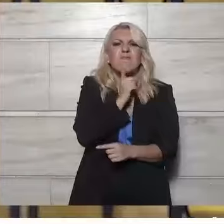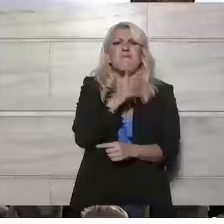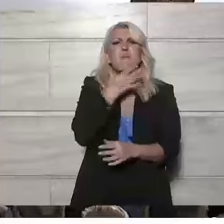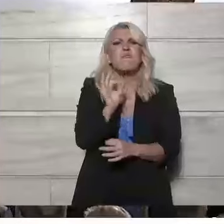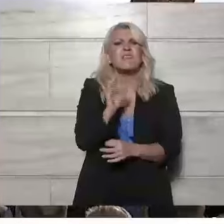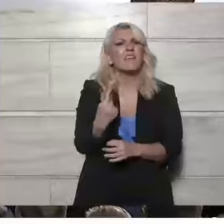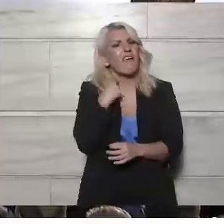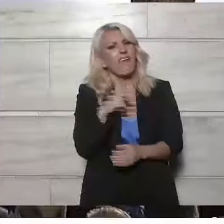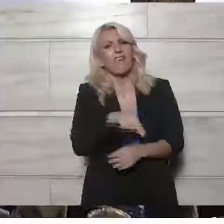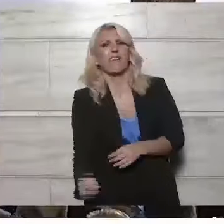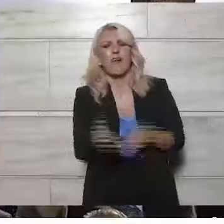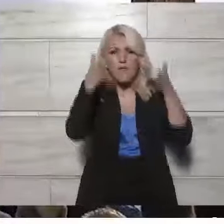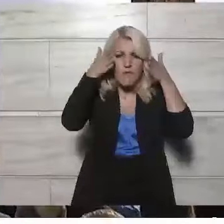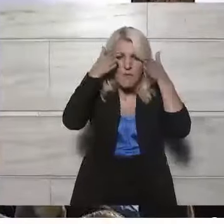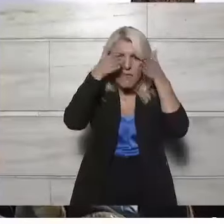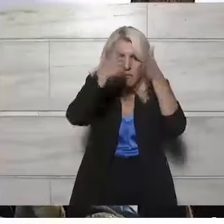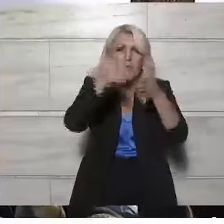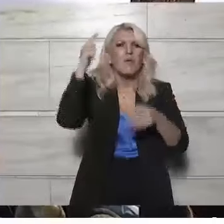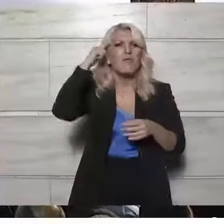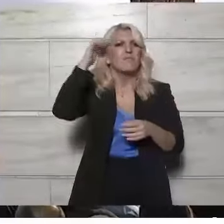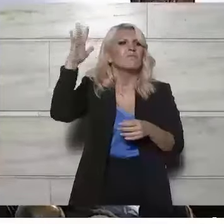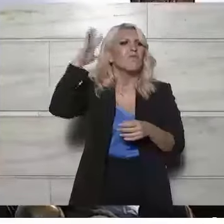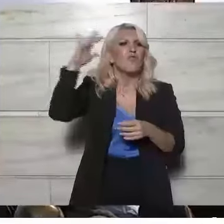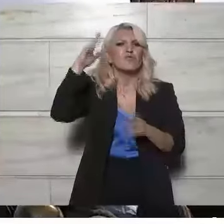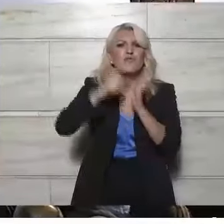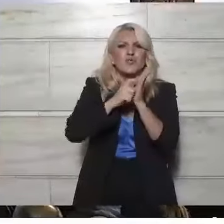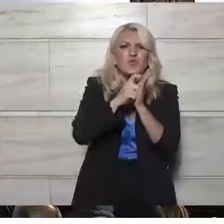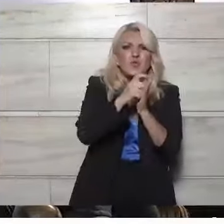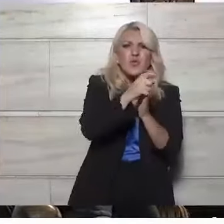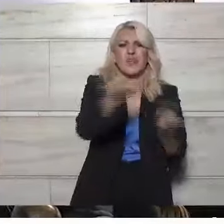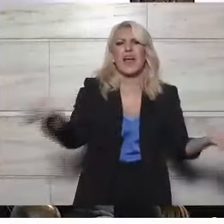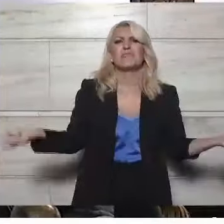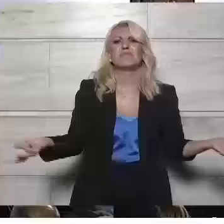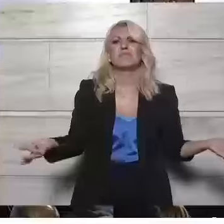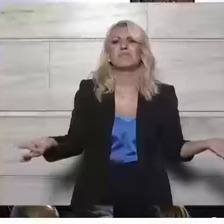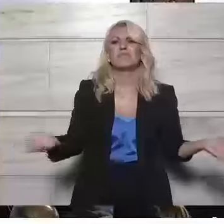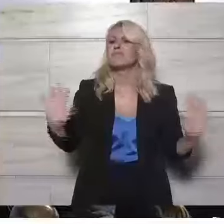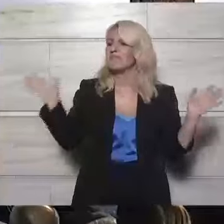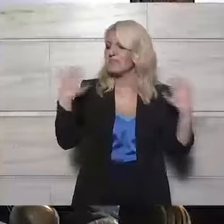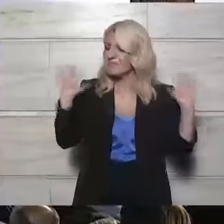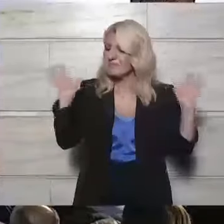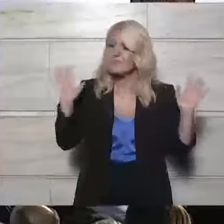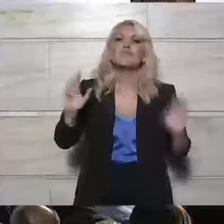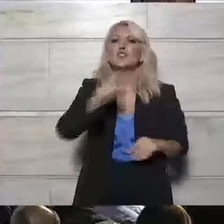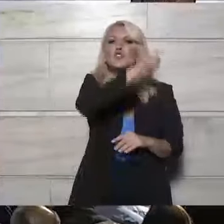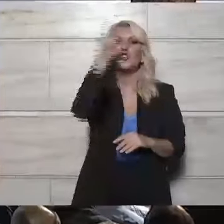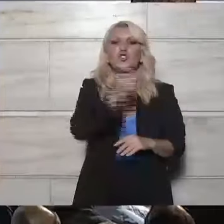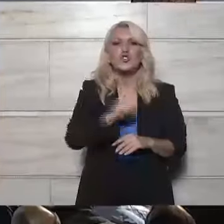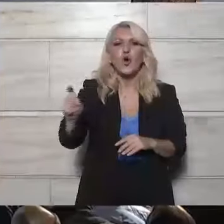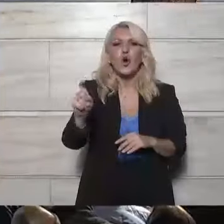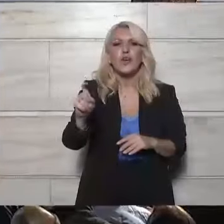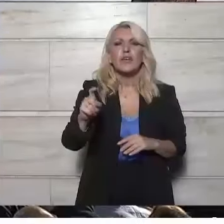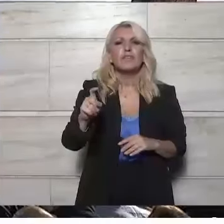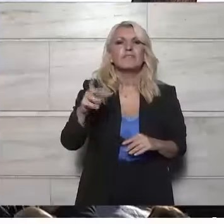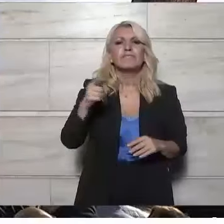Οι παροπίδες μπορεί να μετατρέπονται και σε αλυσίδες. Η ζωή αποδεικνύει ότι όταν ανοίγουν τα παράθυρα της